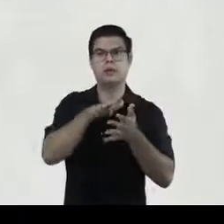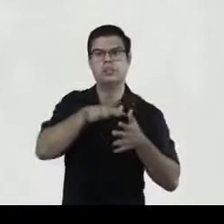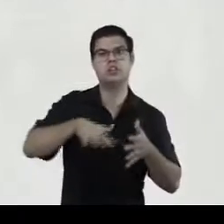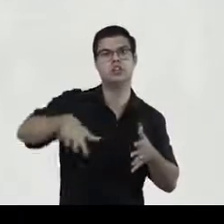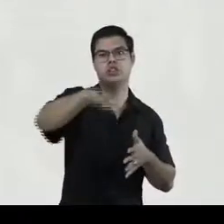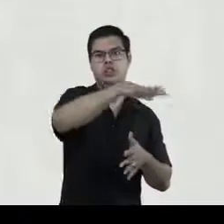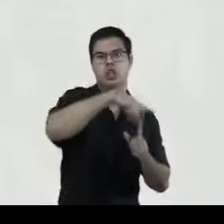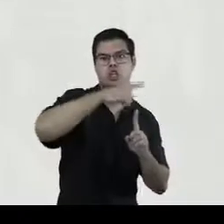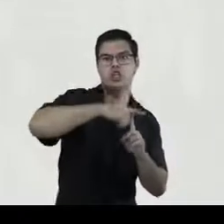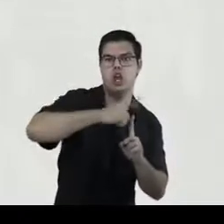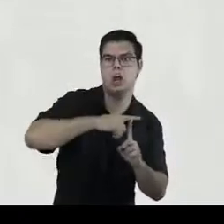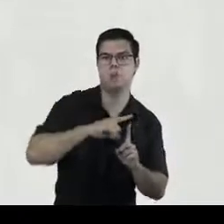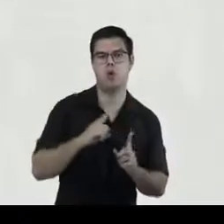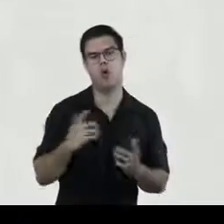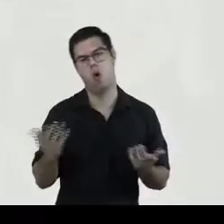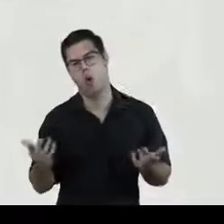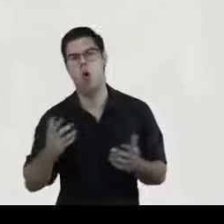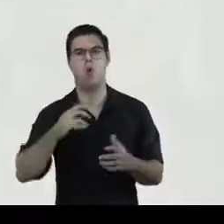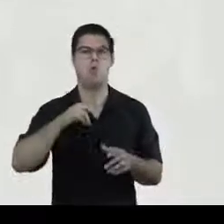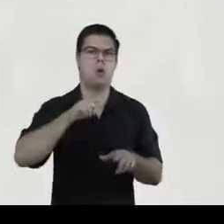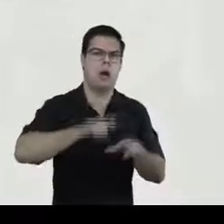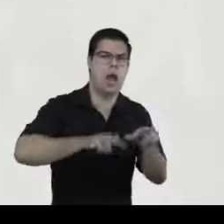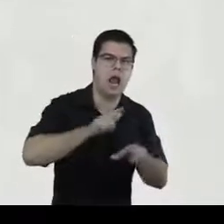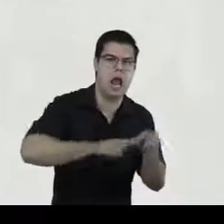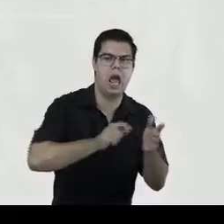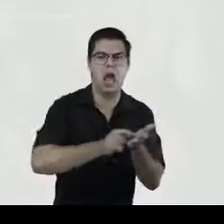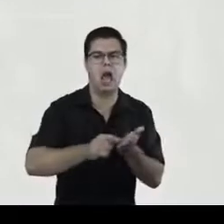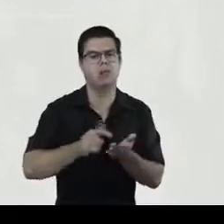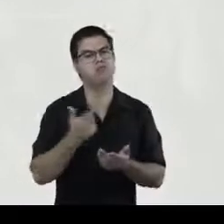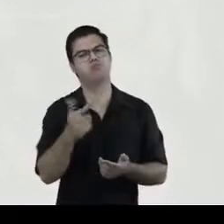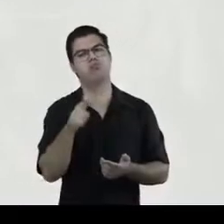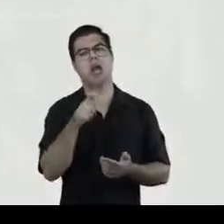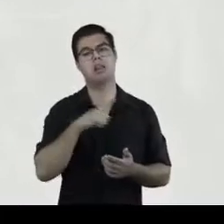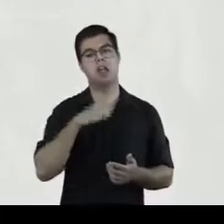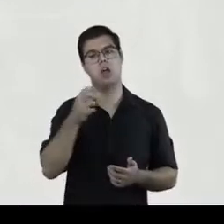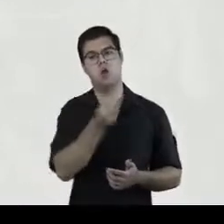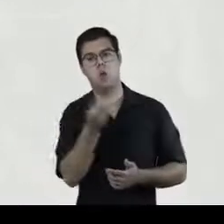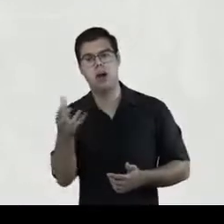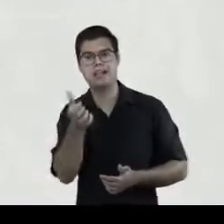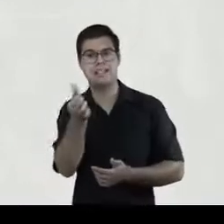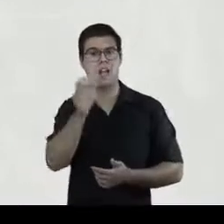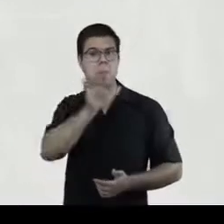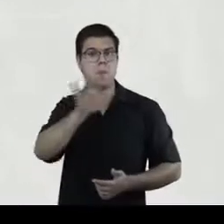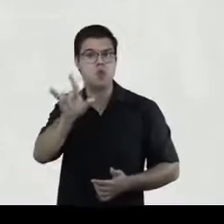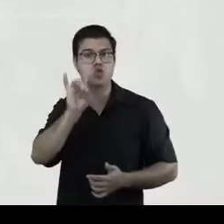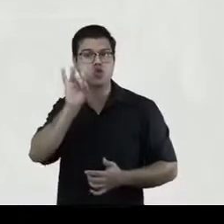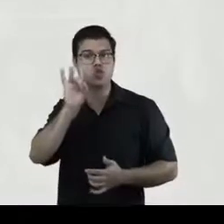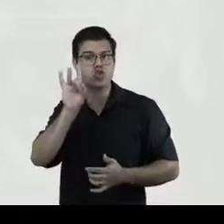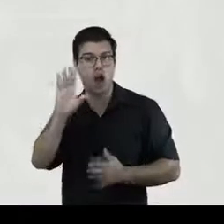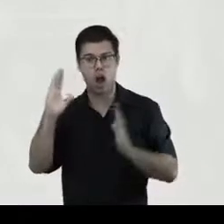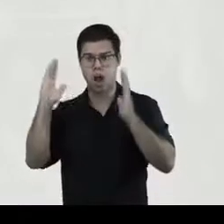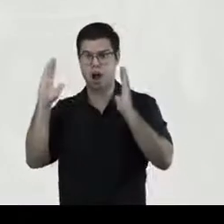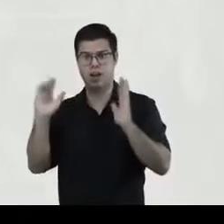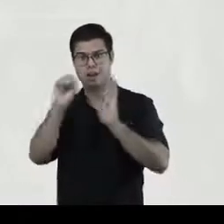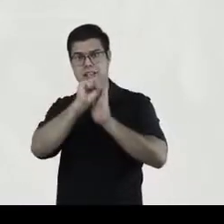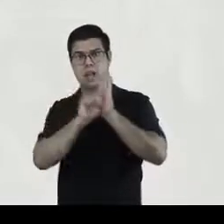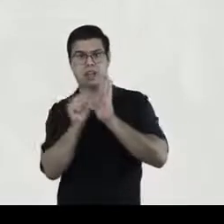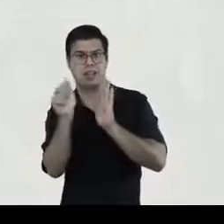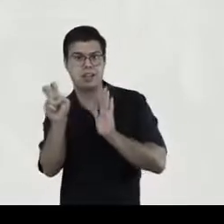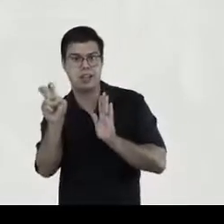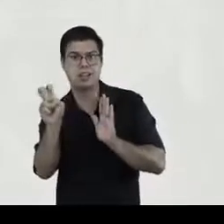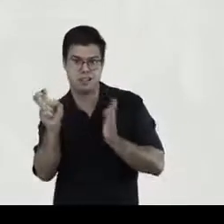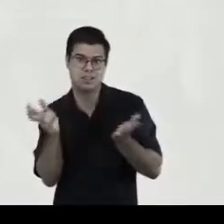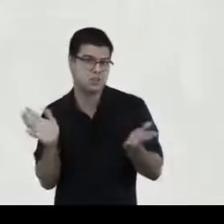im Typenreperatorium für das 15. Jahrhundert. Und teilweise haben wir für diese vielen,